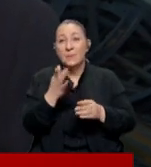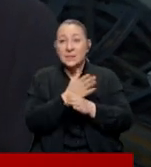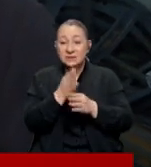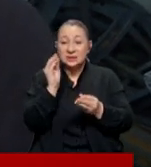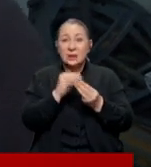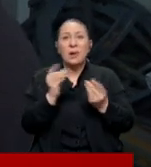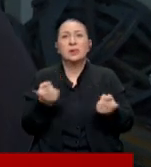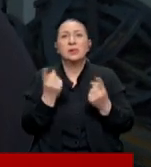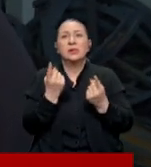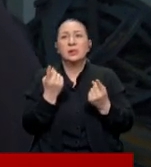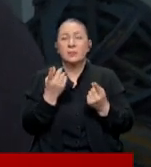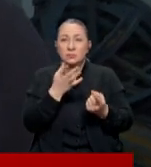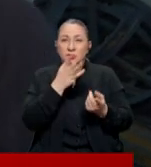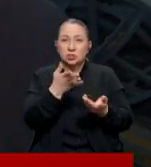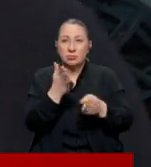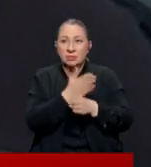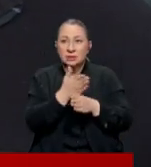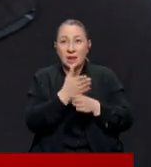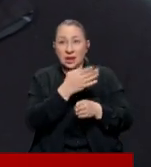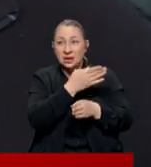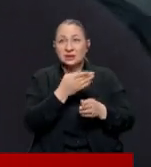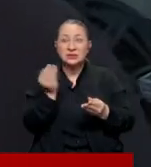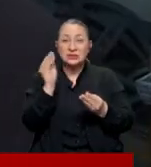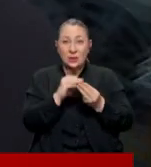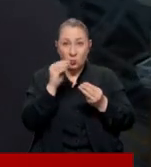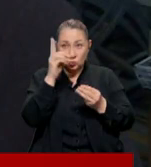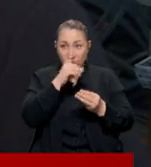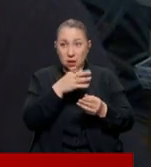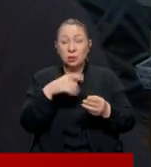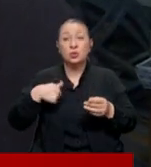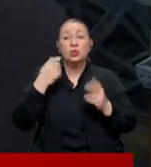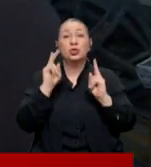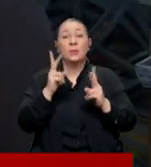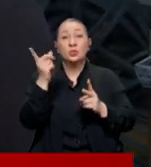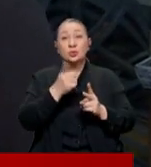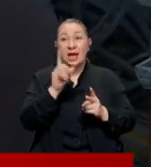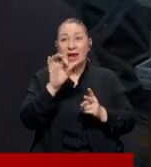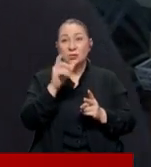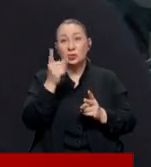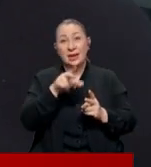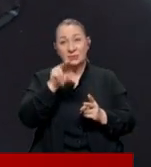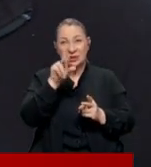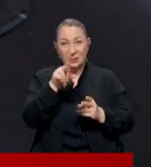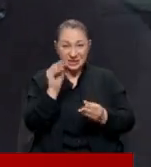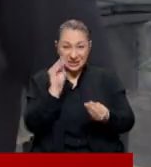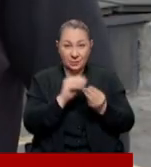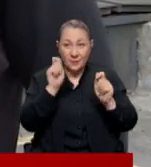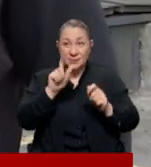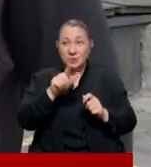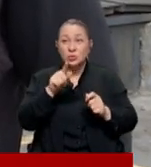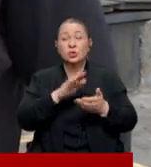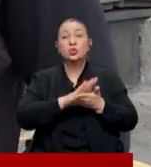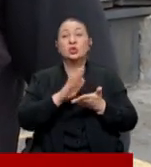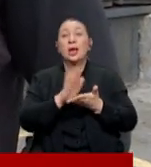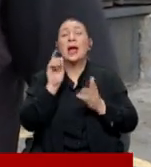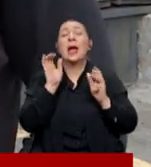zam yapamıyoruz. Malum zaten malzemeler de zamlandığı için. Normalde %50 gibi, %70 gibi zam yapmamız lazımken buna bir